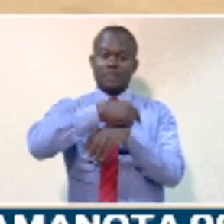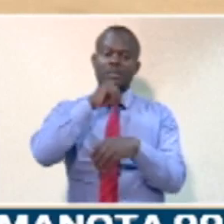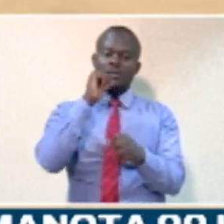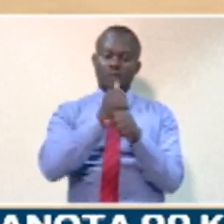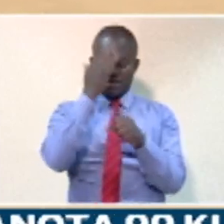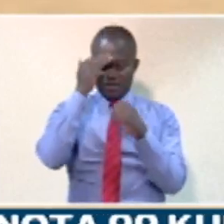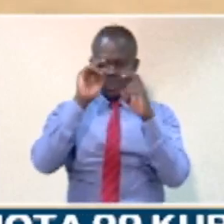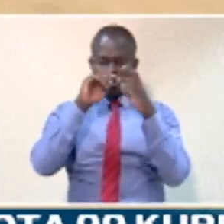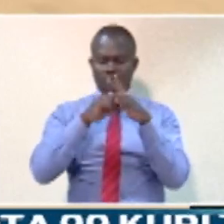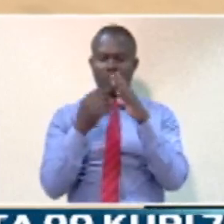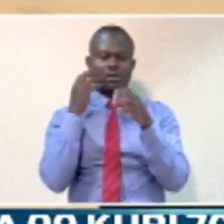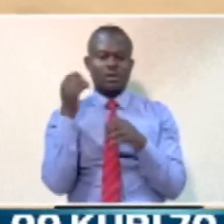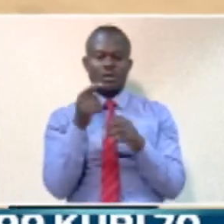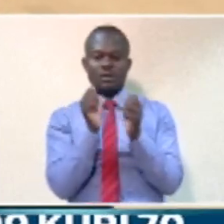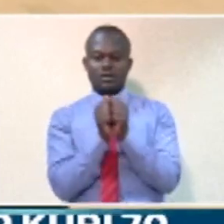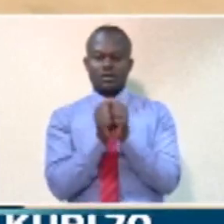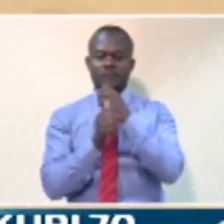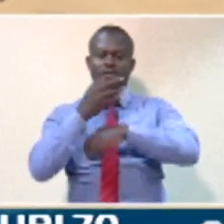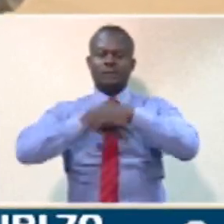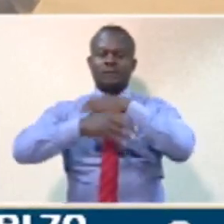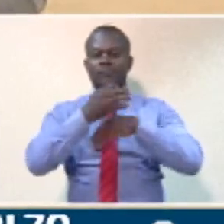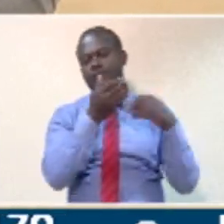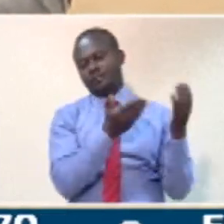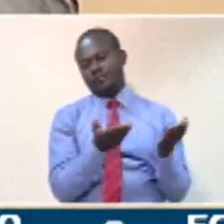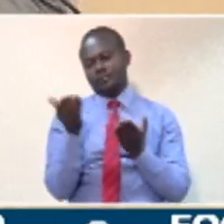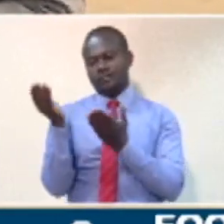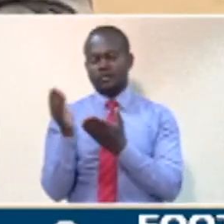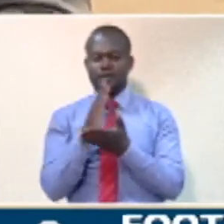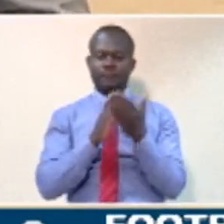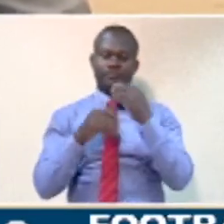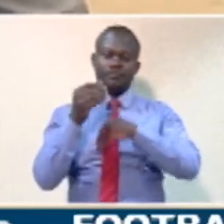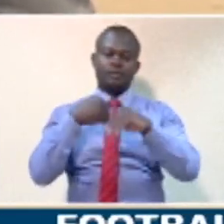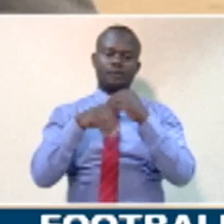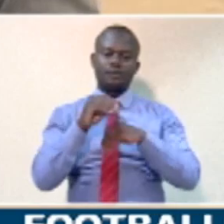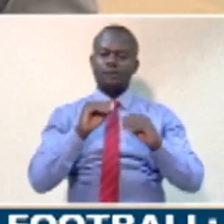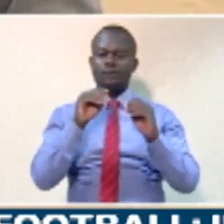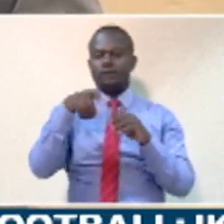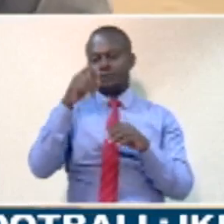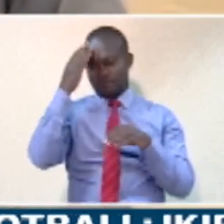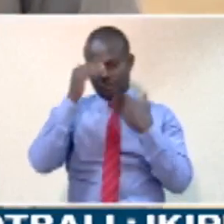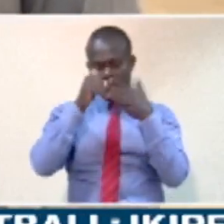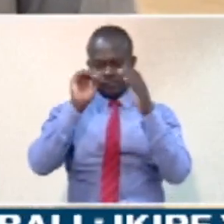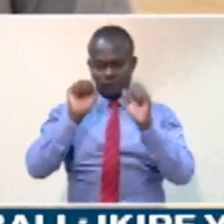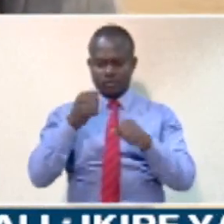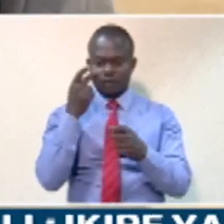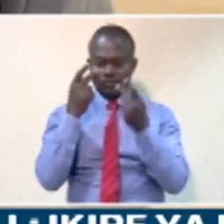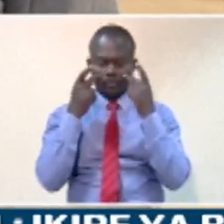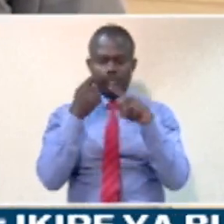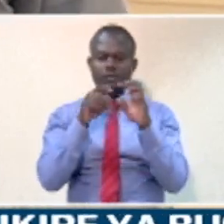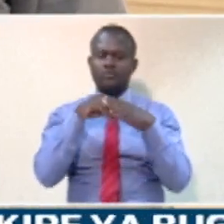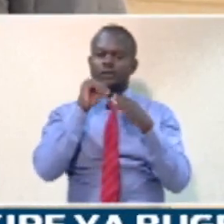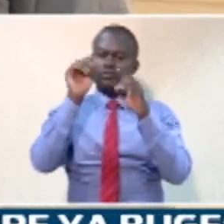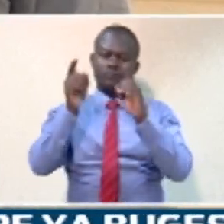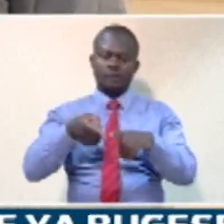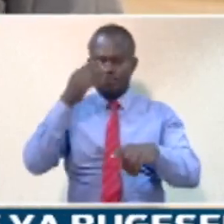mu kwezi kwa cumi uru ruganda rwari rwatumijeho bimwe mu bicuruzwa bikenewe kugira ngo imisumari ibashe kuboneka, ariko ntabwo irahagera kubera